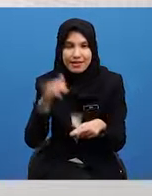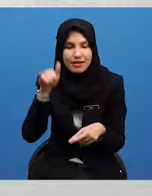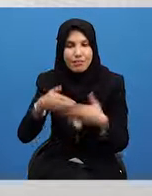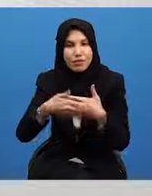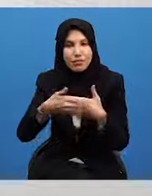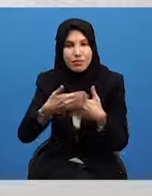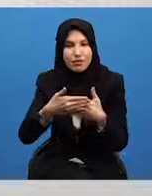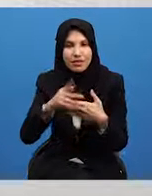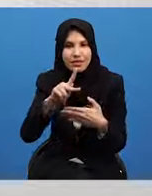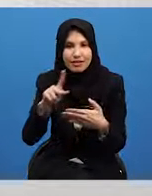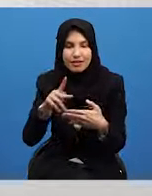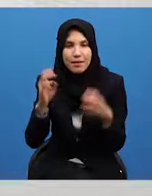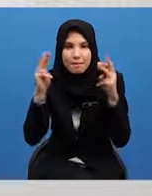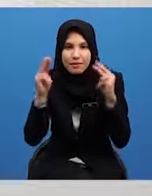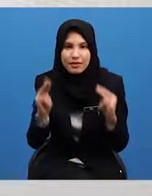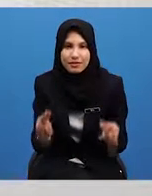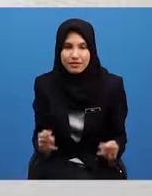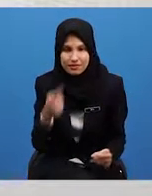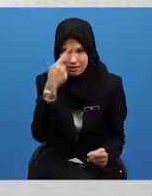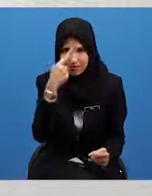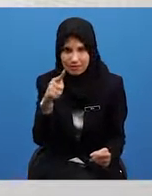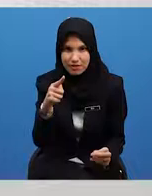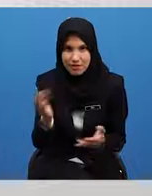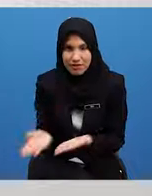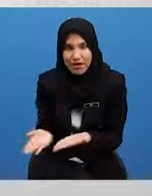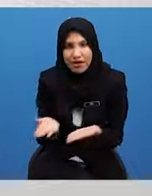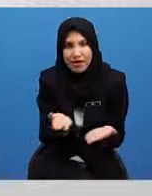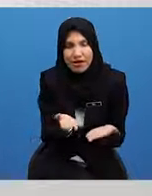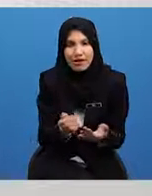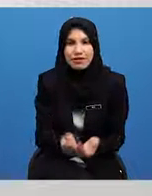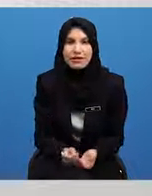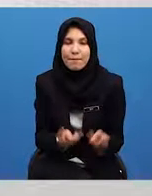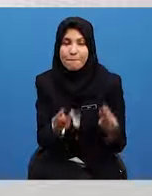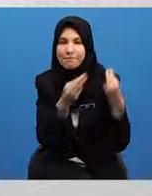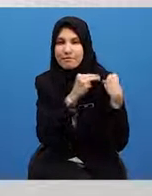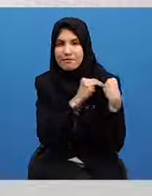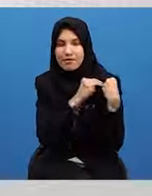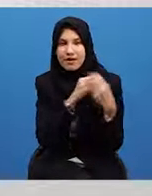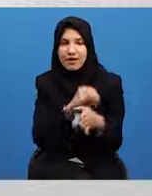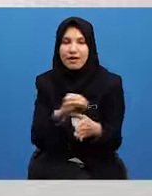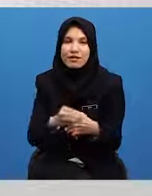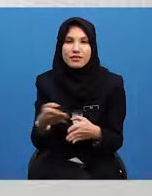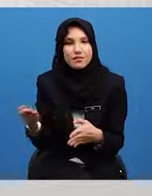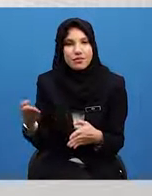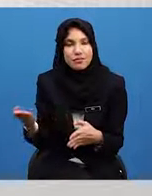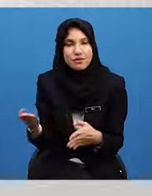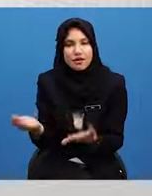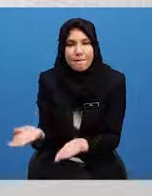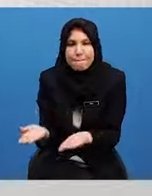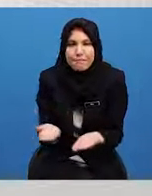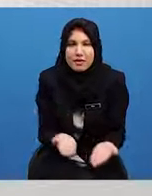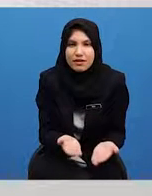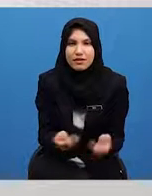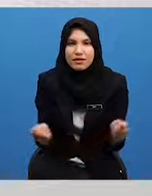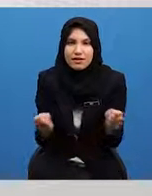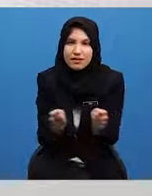memudahkan manusia untuk mengangkat beban atau barang yang berat